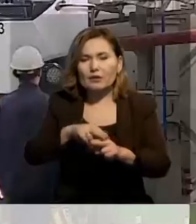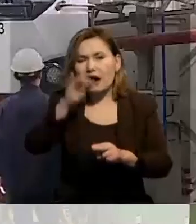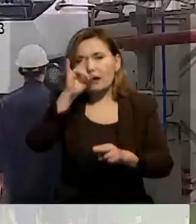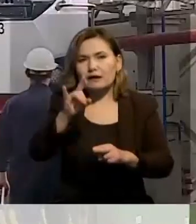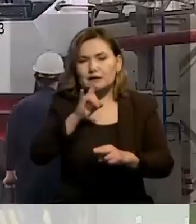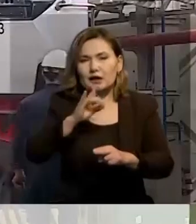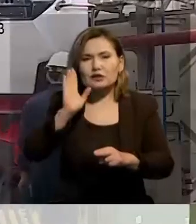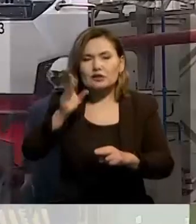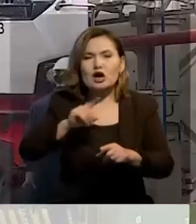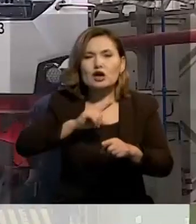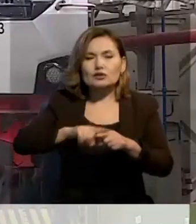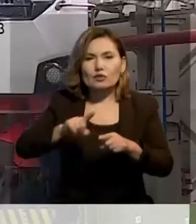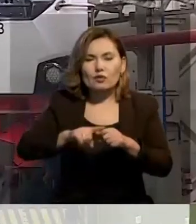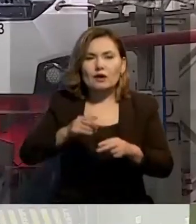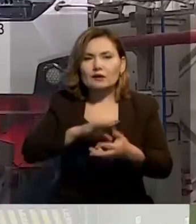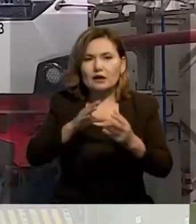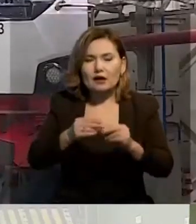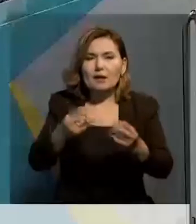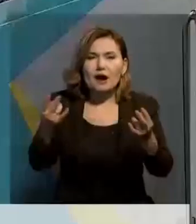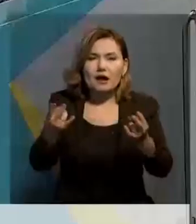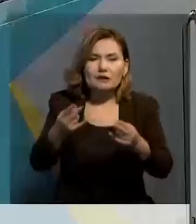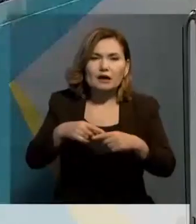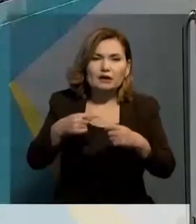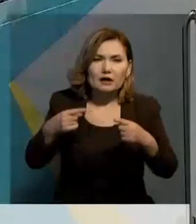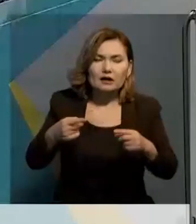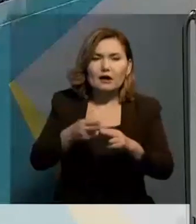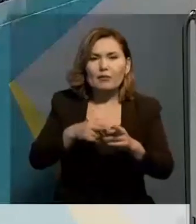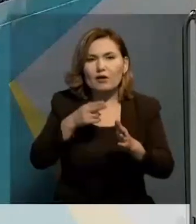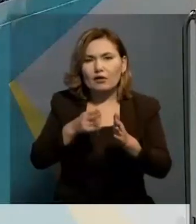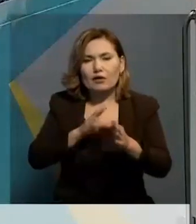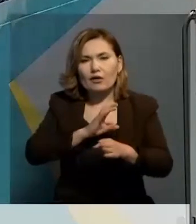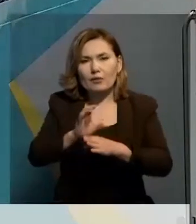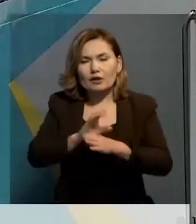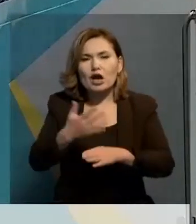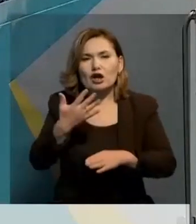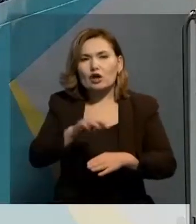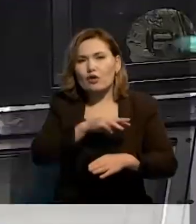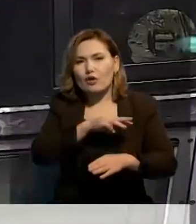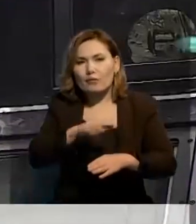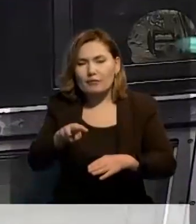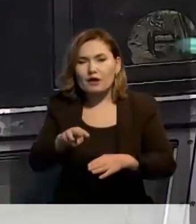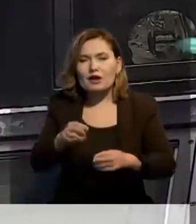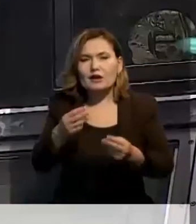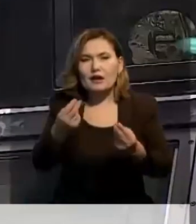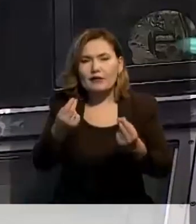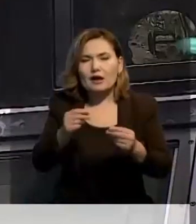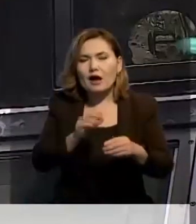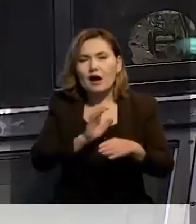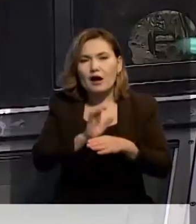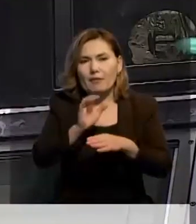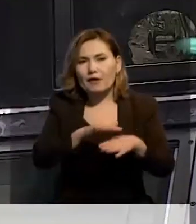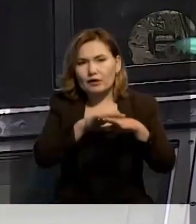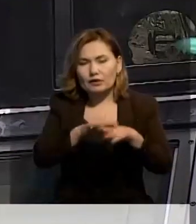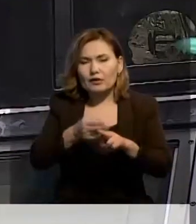Қазақстанда электровоз бен оған қажетті жабдық шығармақ. Бұған 50 миллион евро инвестиция құяды. Әрі